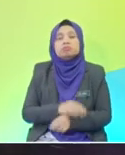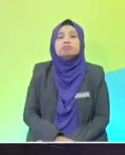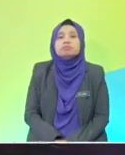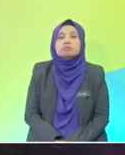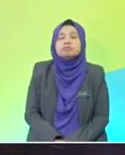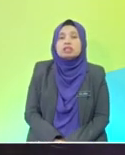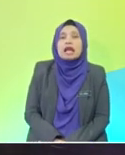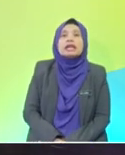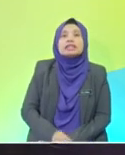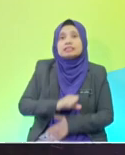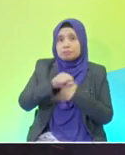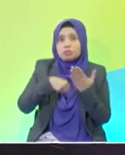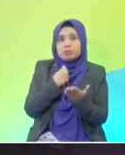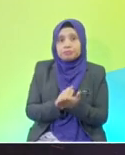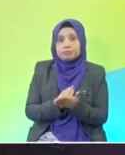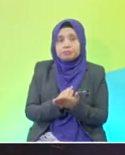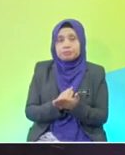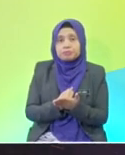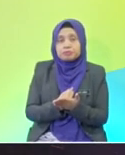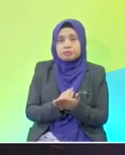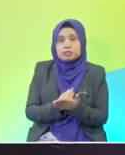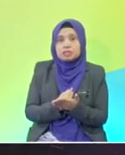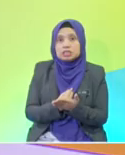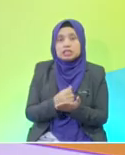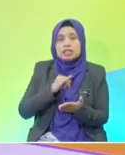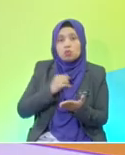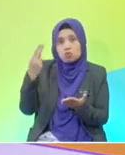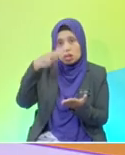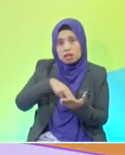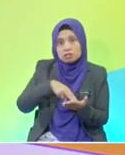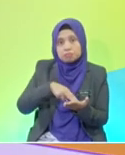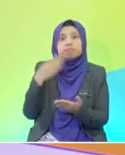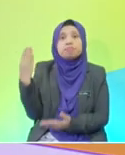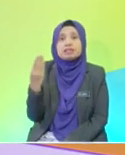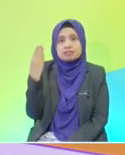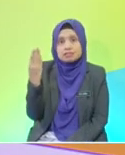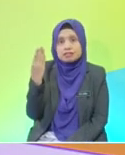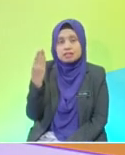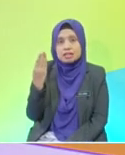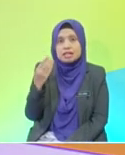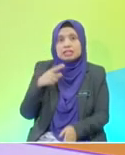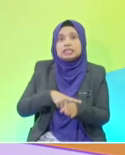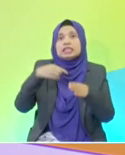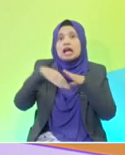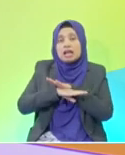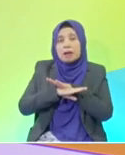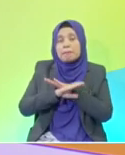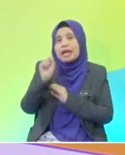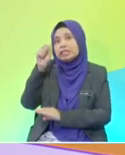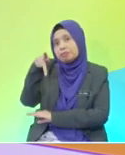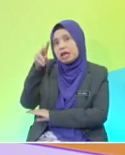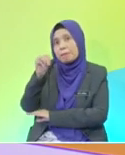so secara kesimpulannya saya eee ulang sekali lagi kebiasaan ya di dalam pencak silat SPM